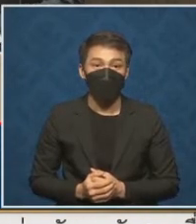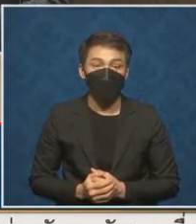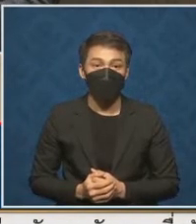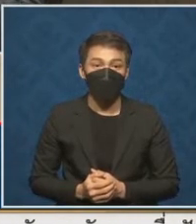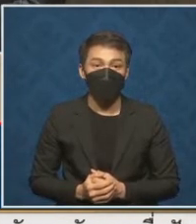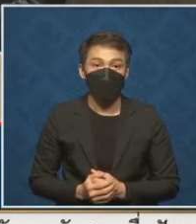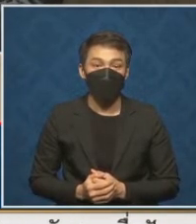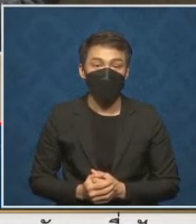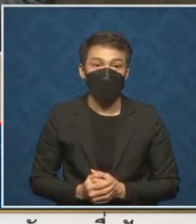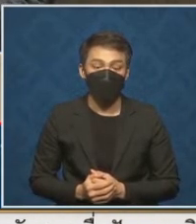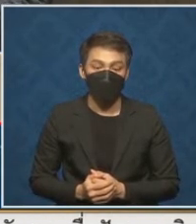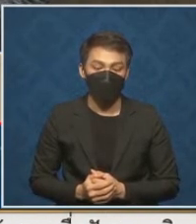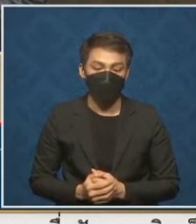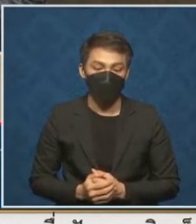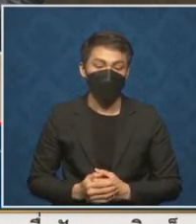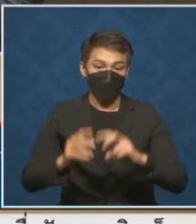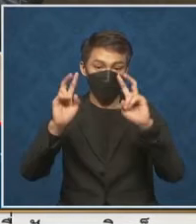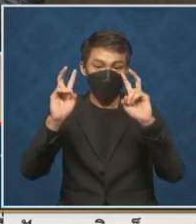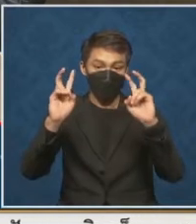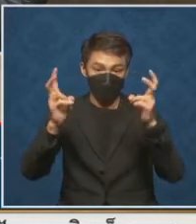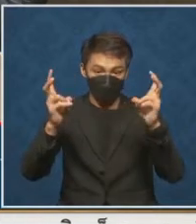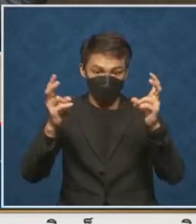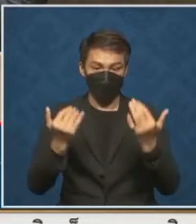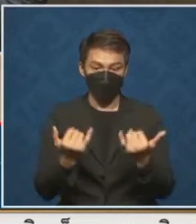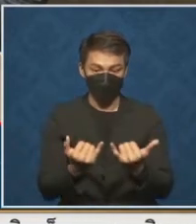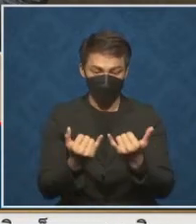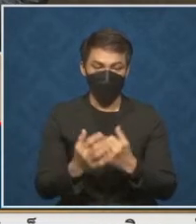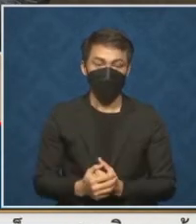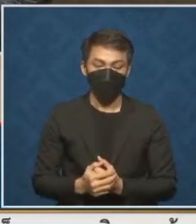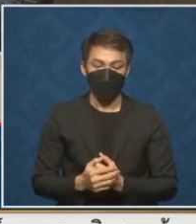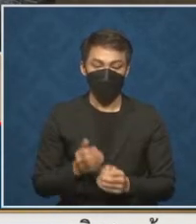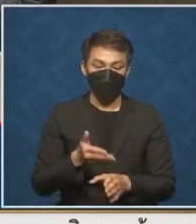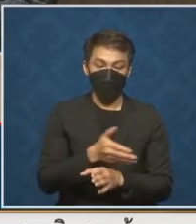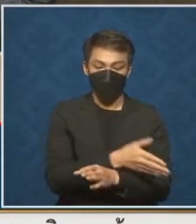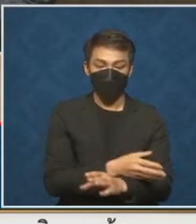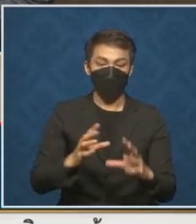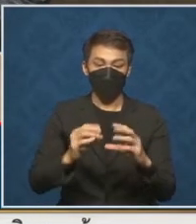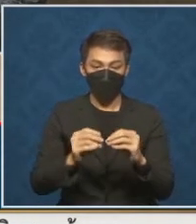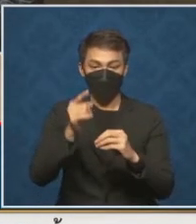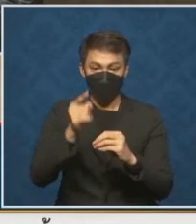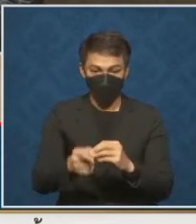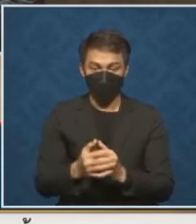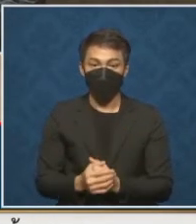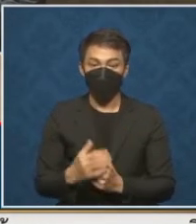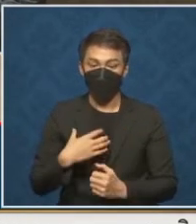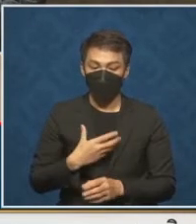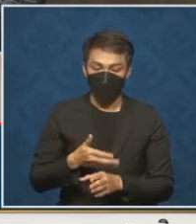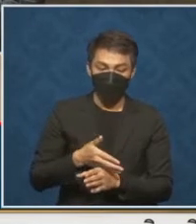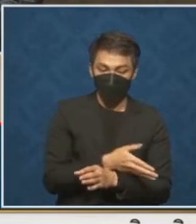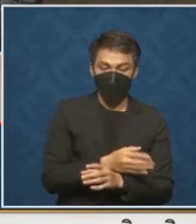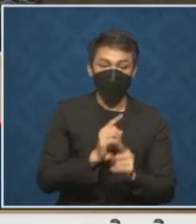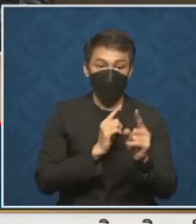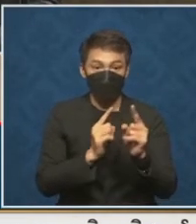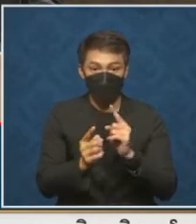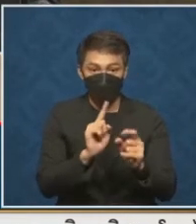สำคัญถ้าทำไม่ทันครับพี่ยัตอี๋นี้ก่อนที่จะลงรายละเอียดผม